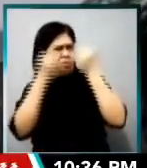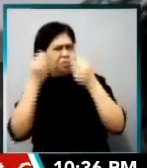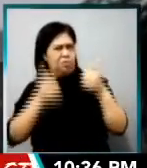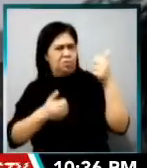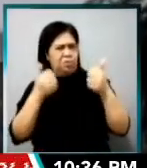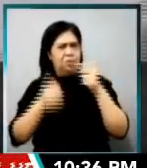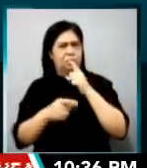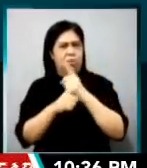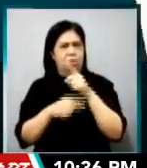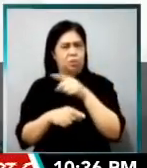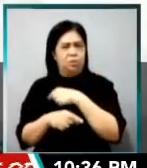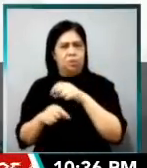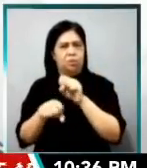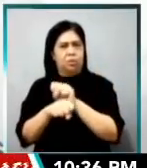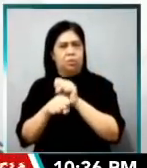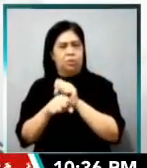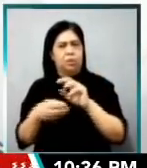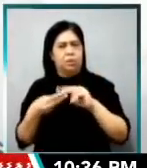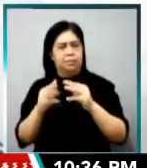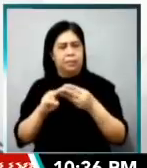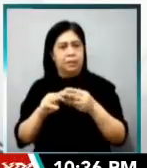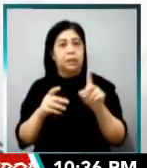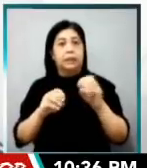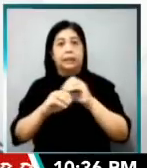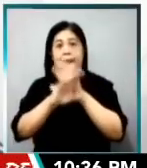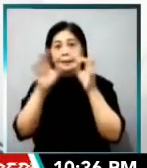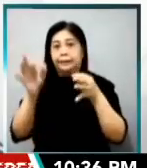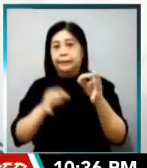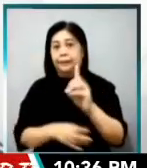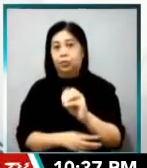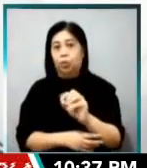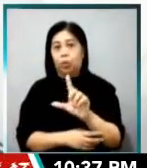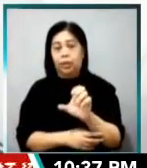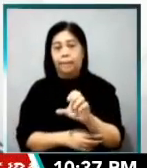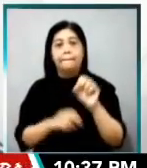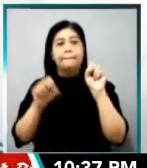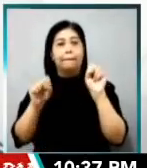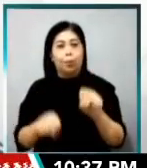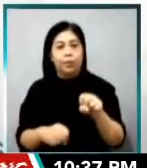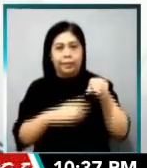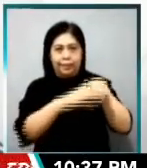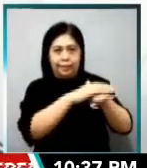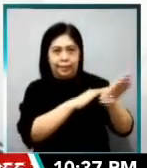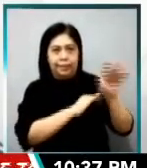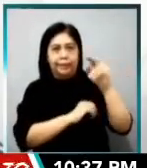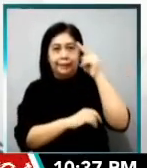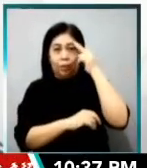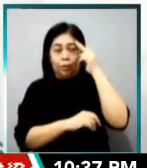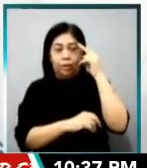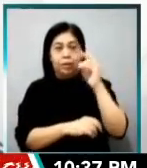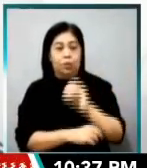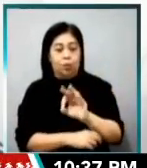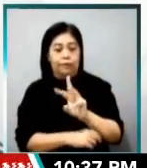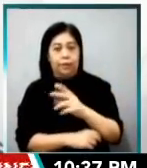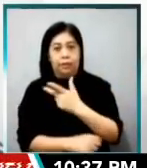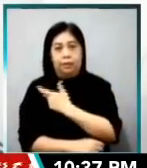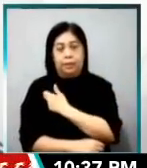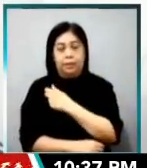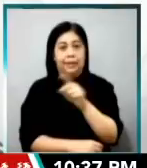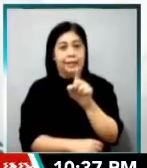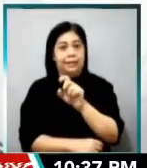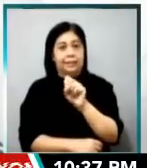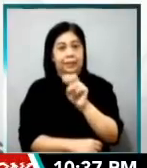mga kasamahan. Paglilinaw ng dole. Maaari namang makapasok sa Saudi ang mga OFW na nabakunahan ng Sinovac.